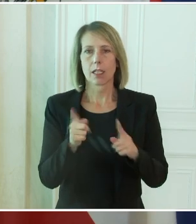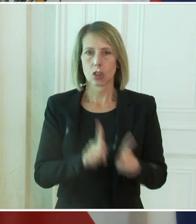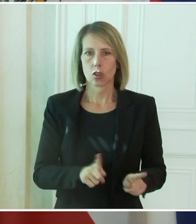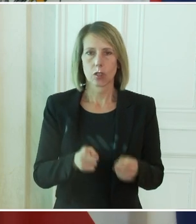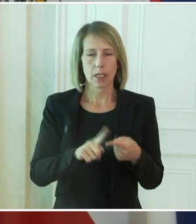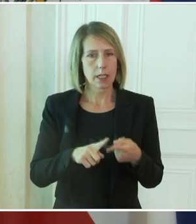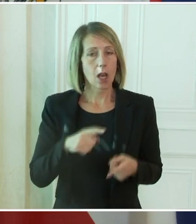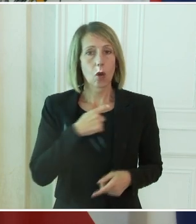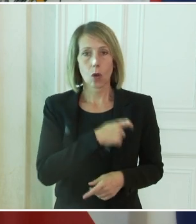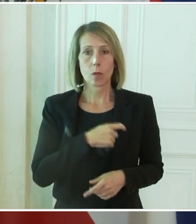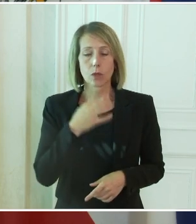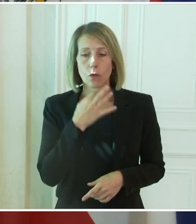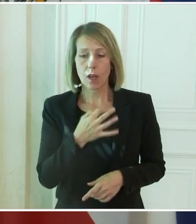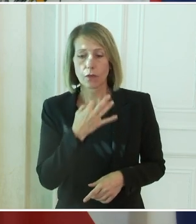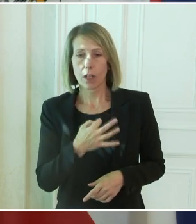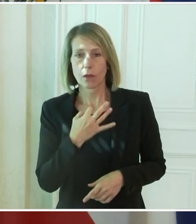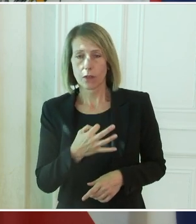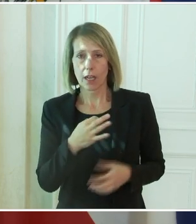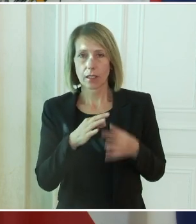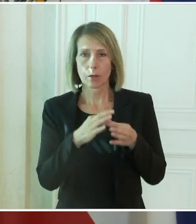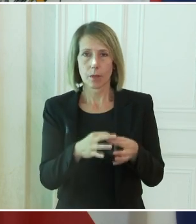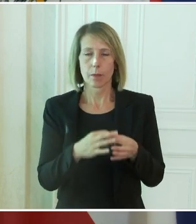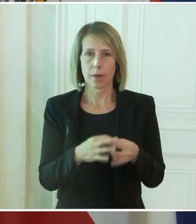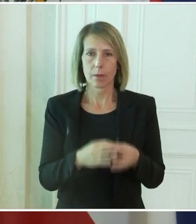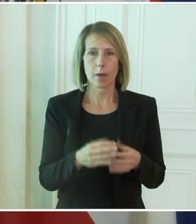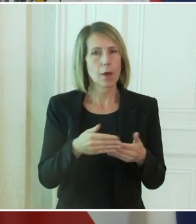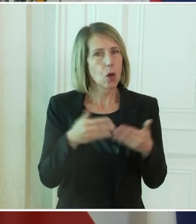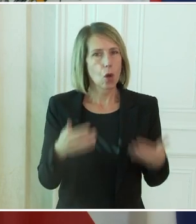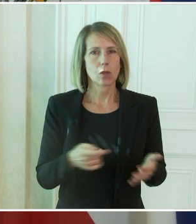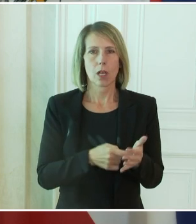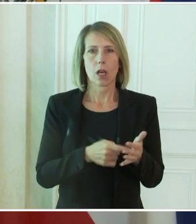der Kommission auch vor diesem Hintergrund der großen Herausforderungen im